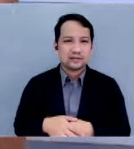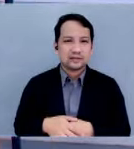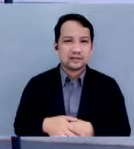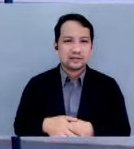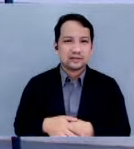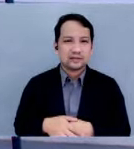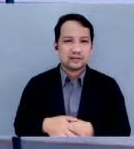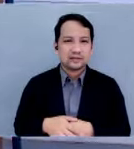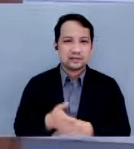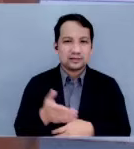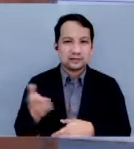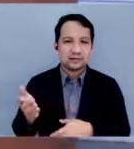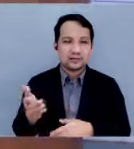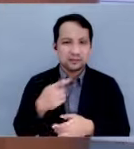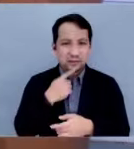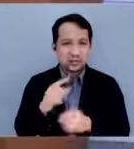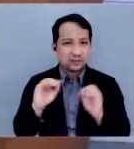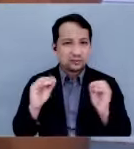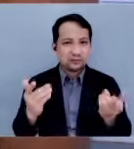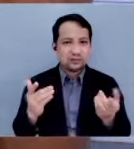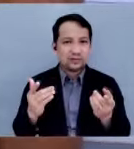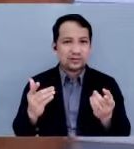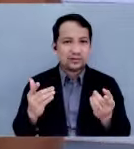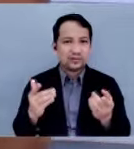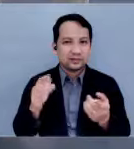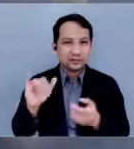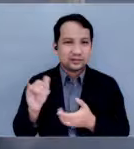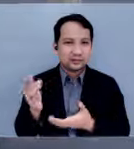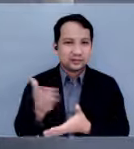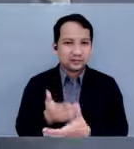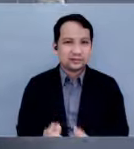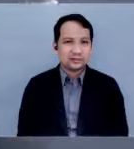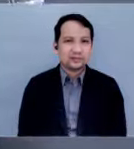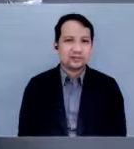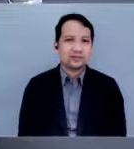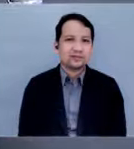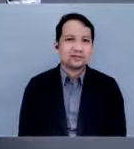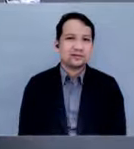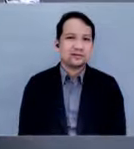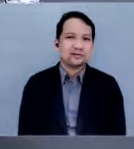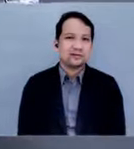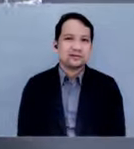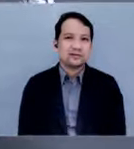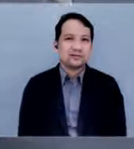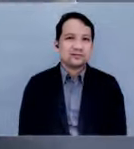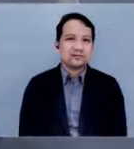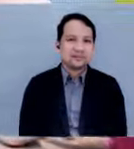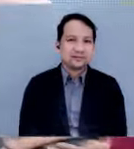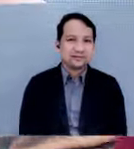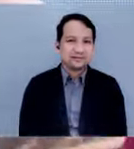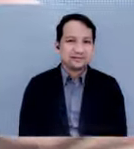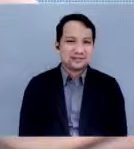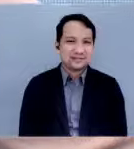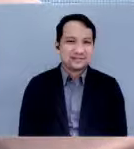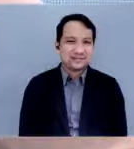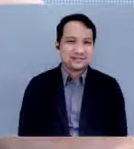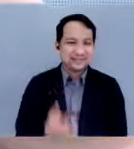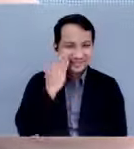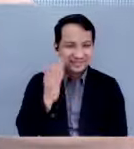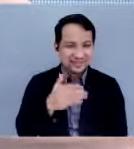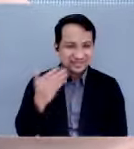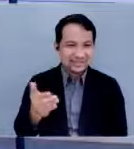po magsasabi ng wala nang tayo, paano po ba? Ayan, a representative. Ako? Internalized. I think yung mga susunod nating